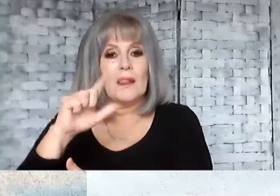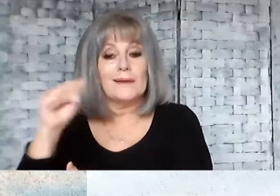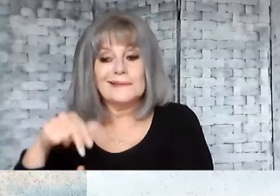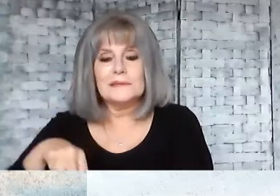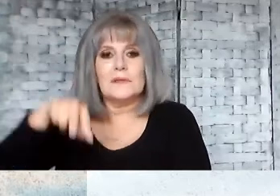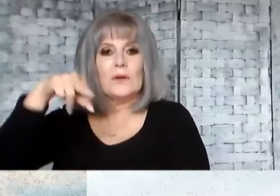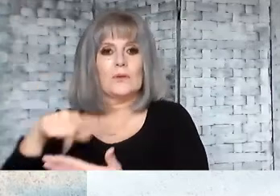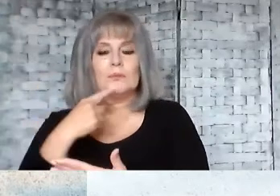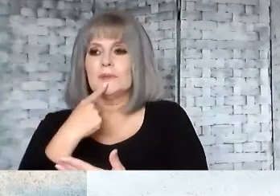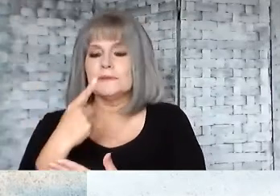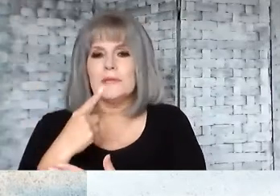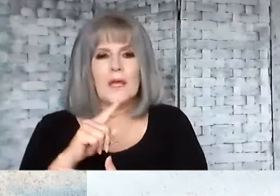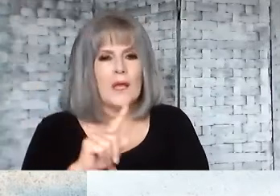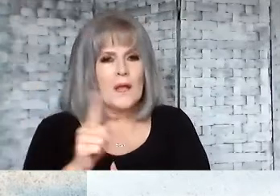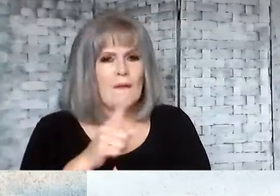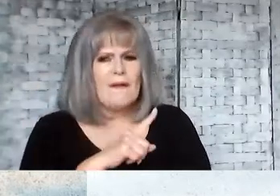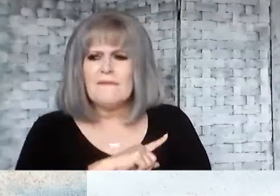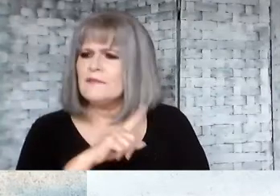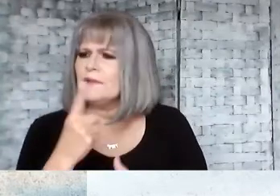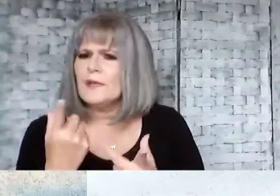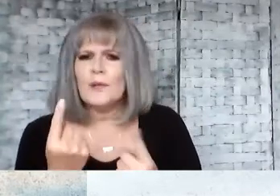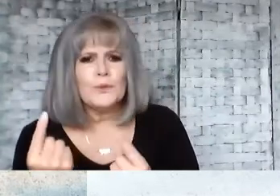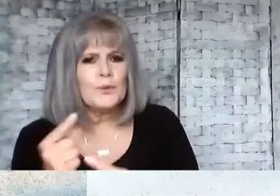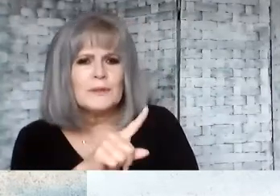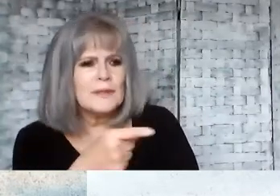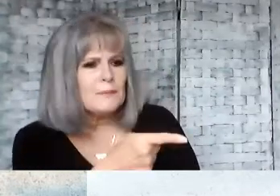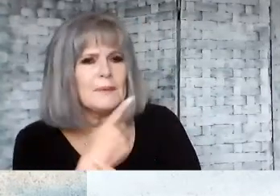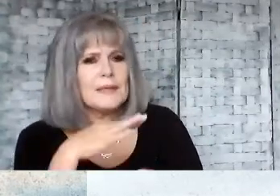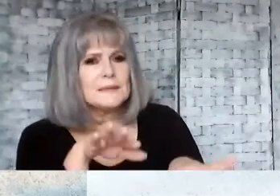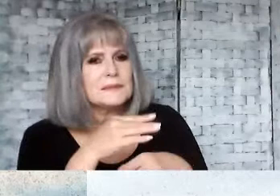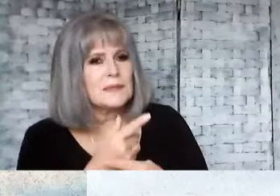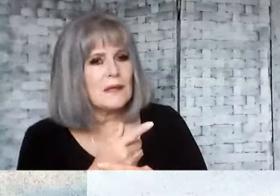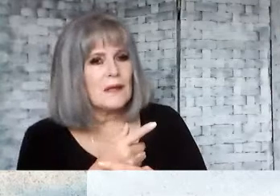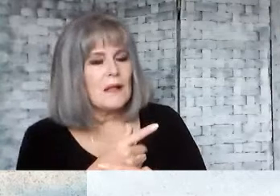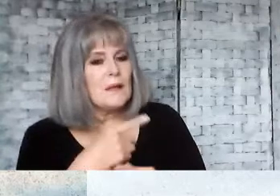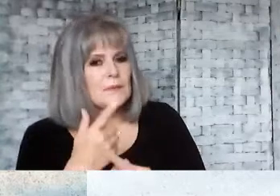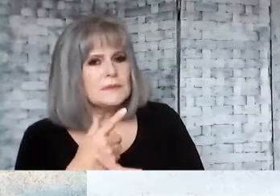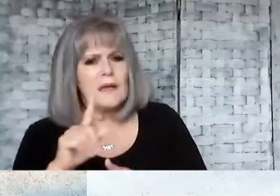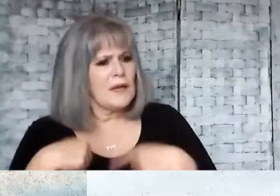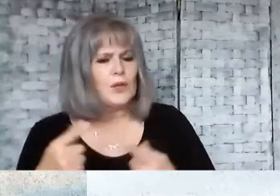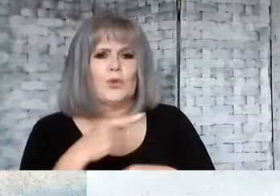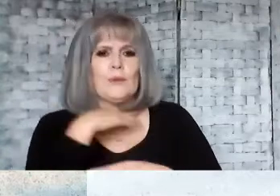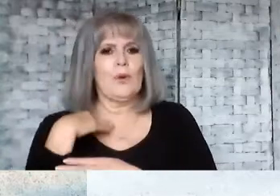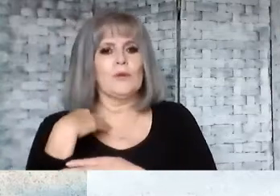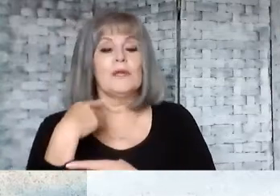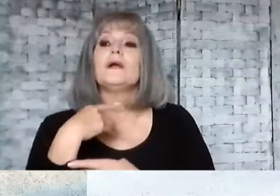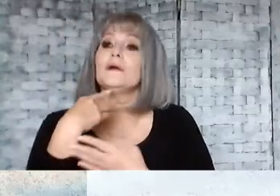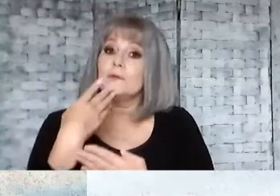teen God. En wat doen die leiers toe met die apostels? hulle het hulle laat